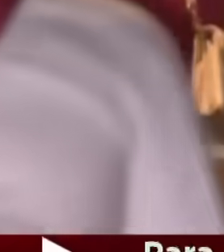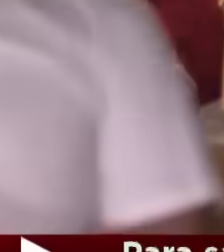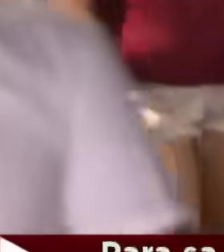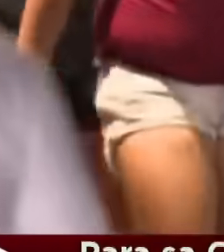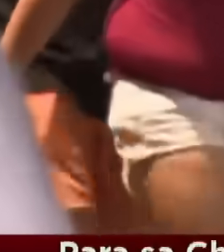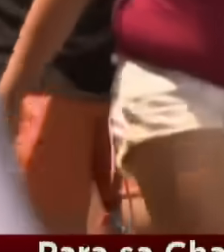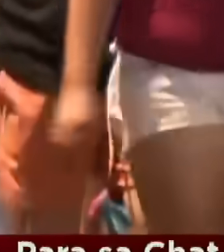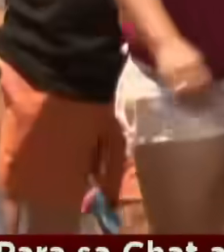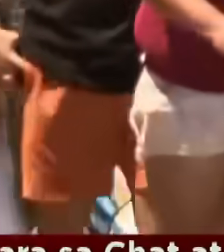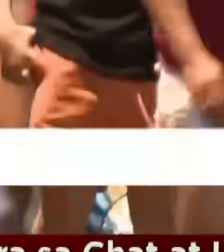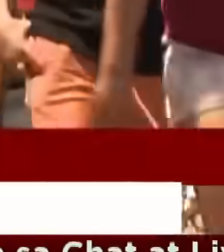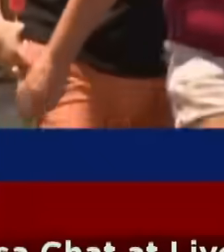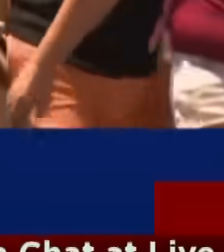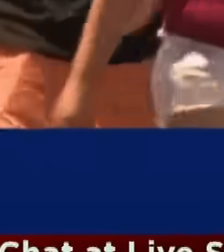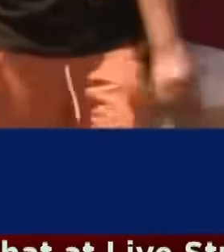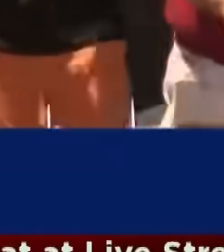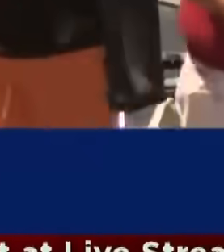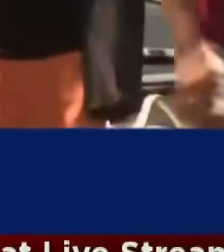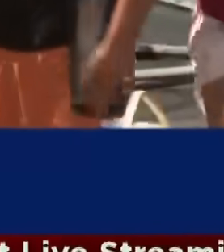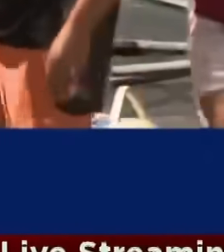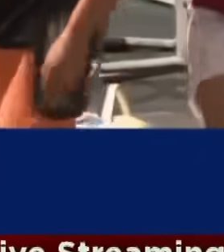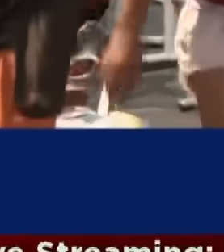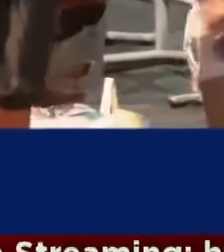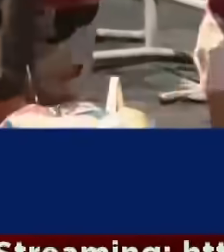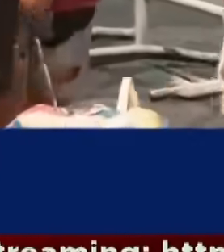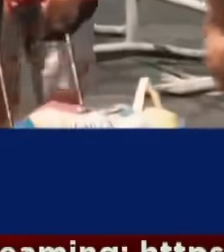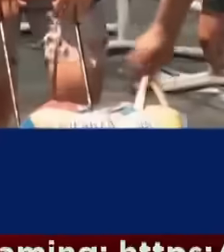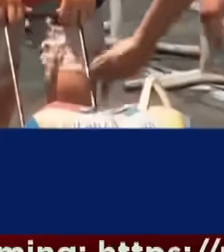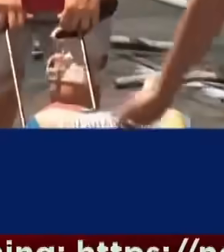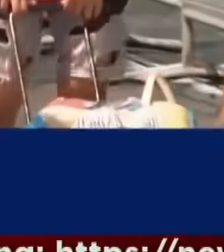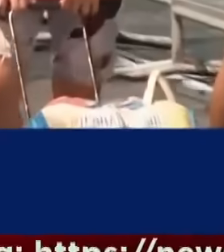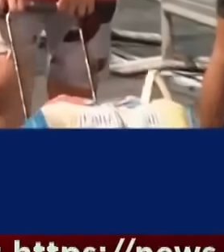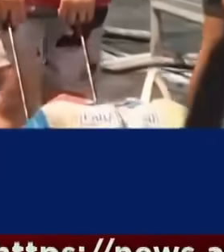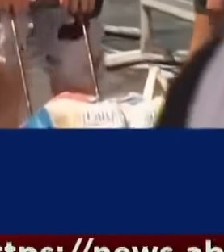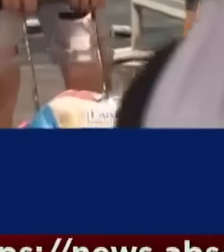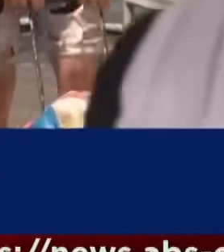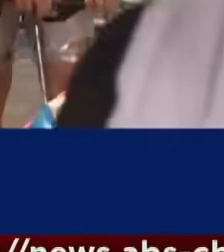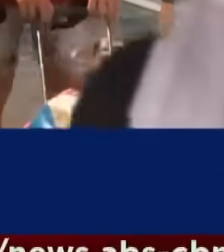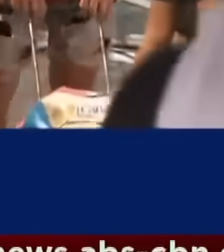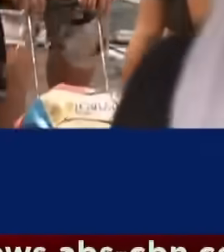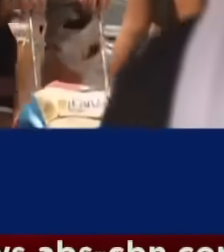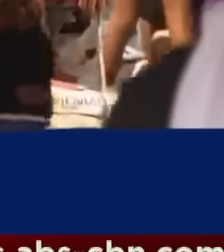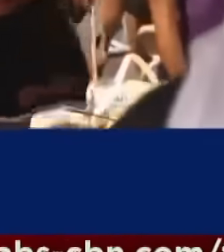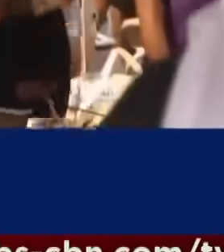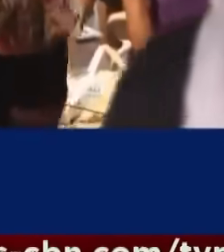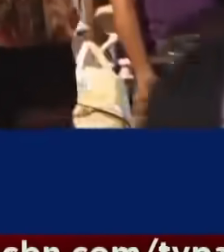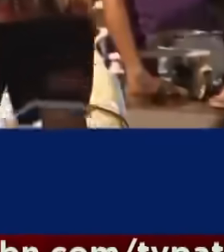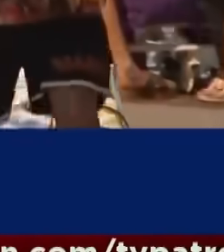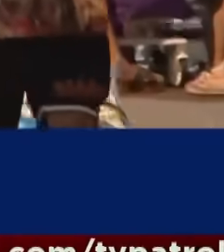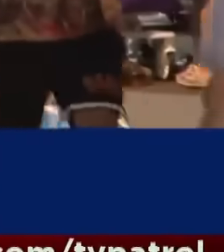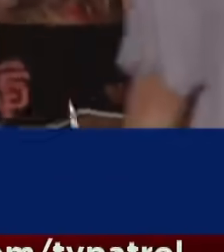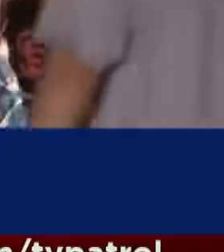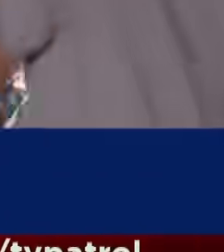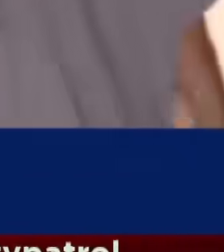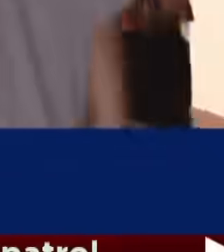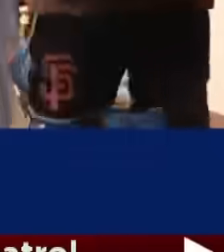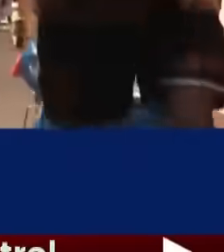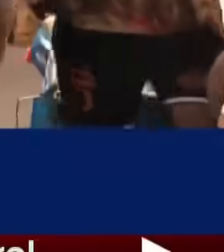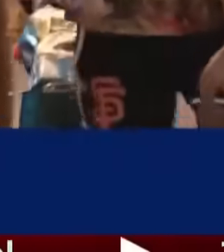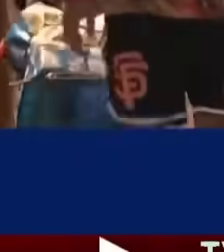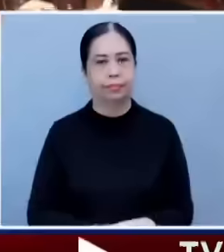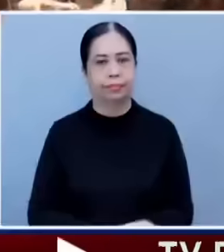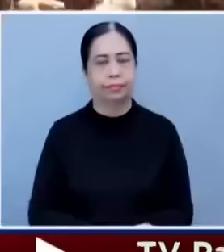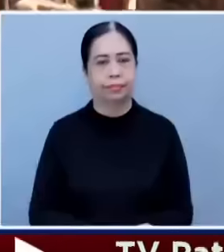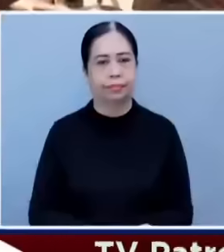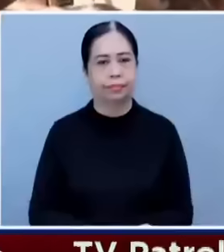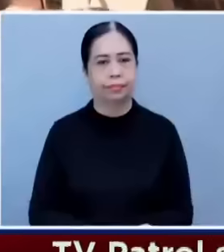Kabayan, ang nakikita po ninyo ay ang mga taong dumadagsa papalabas na ng Manila North Cemetery. Alas 6